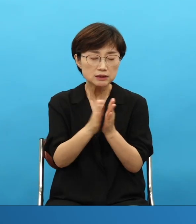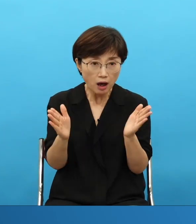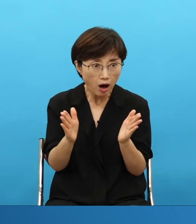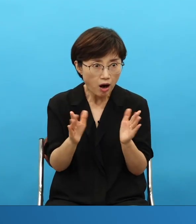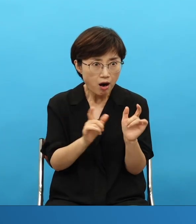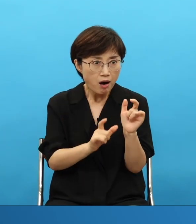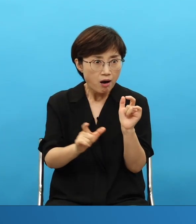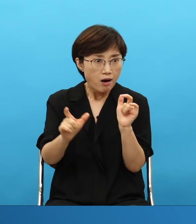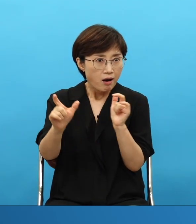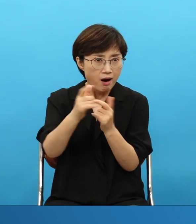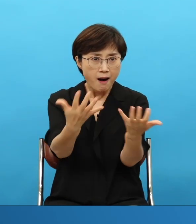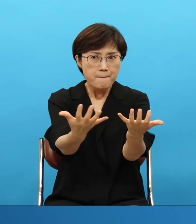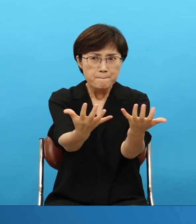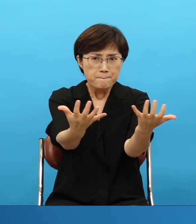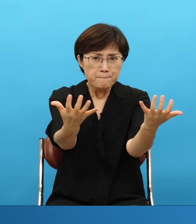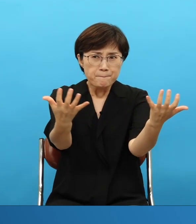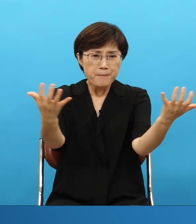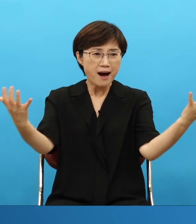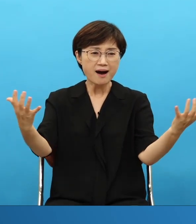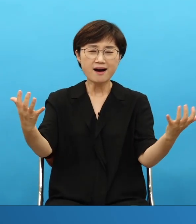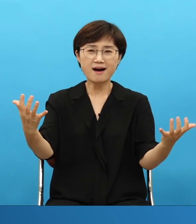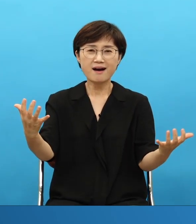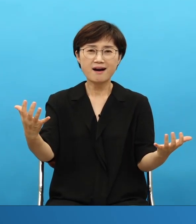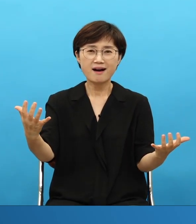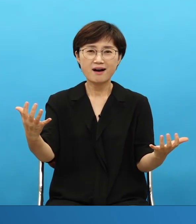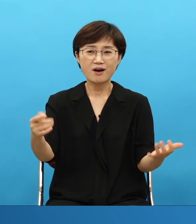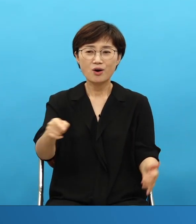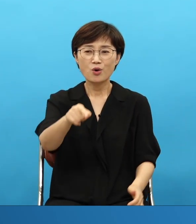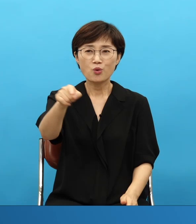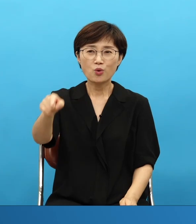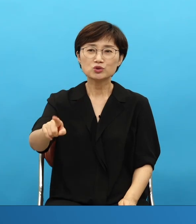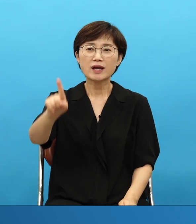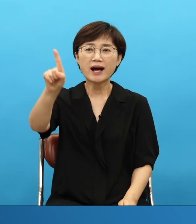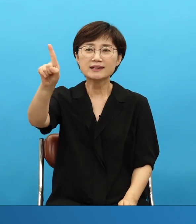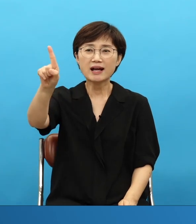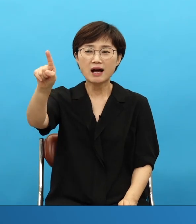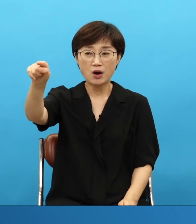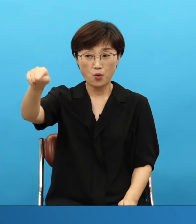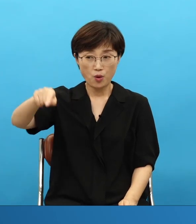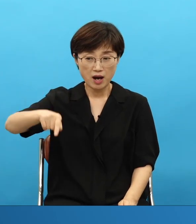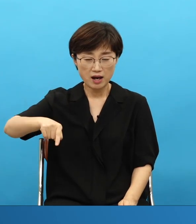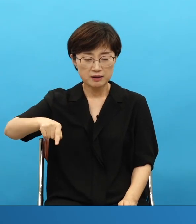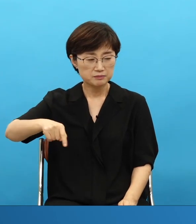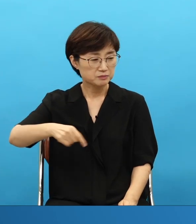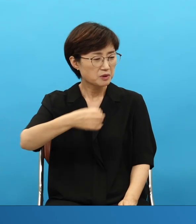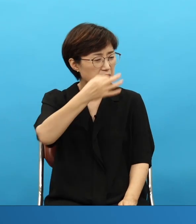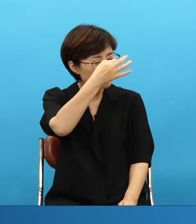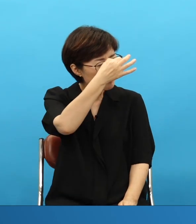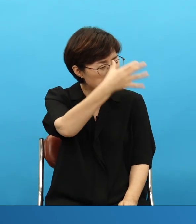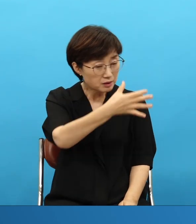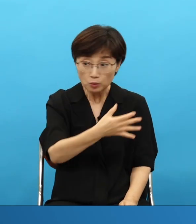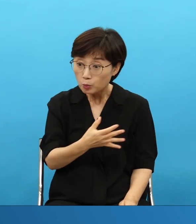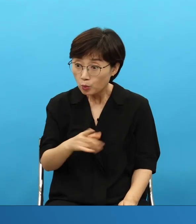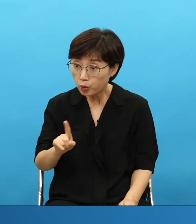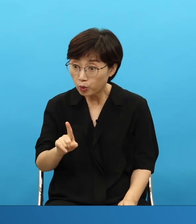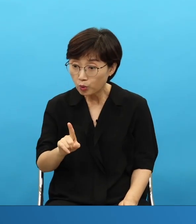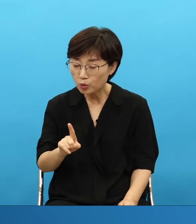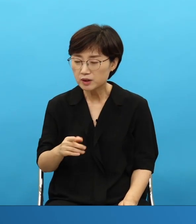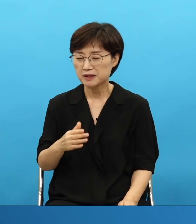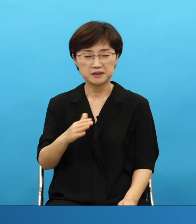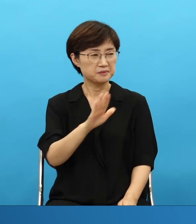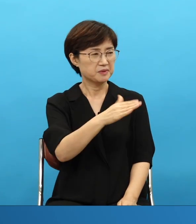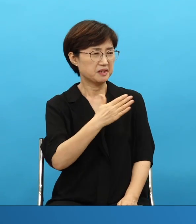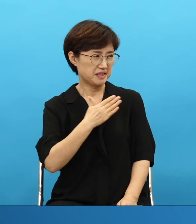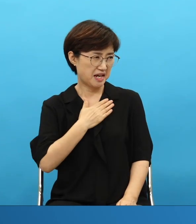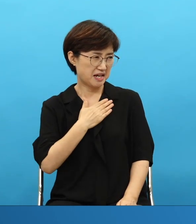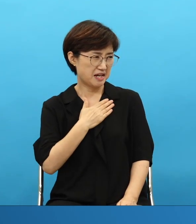they all gathered, squeezing in. 한 분이 제보고 와서 사과하더라고요. And somebody came to apologize to me. 제가